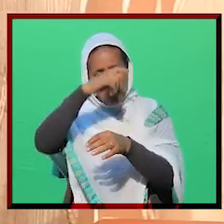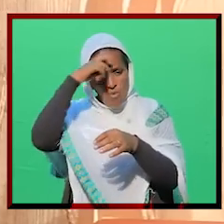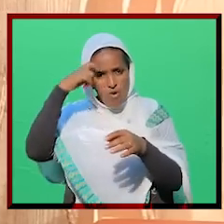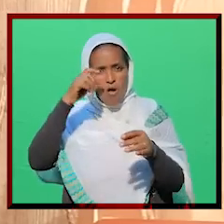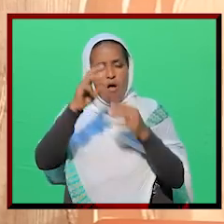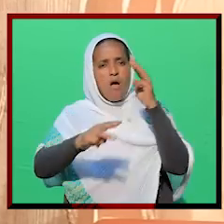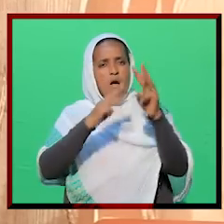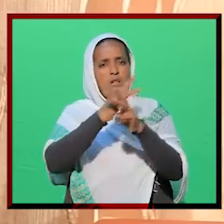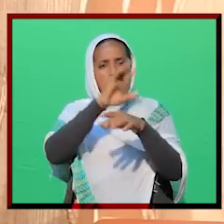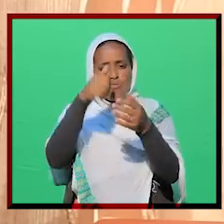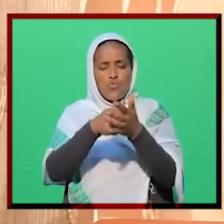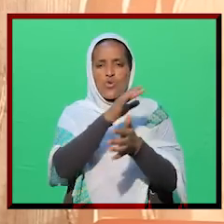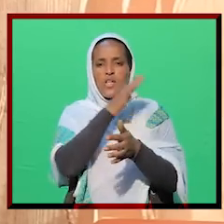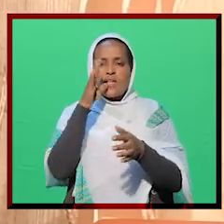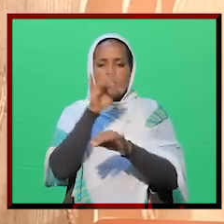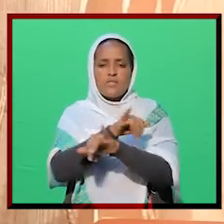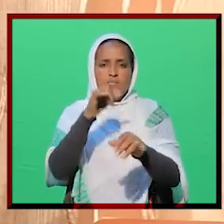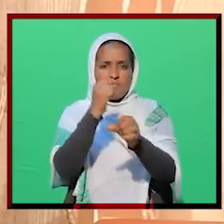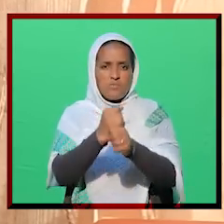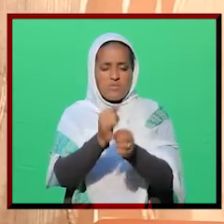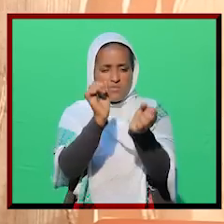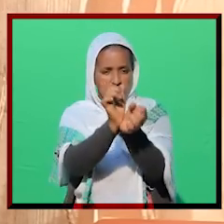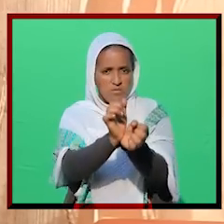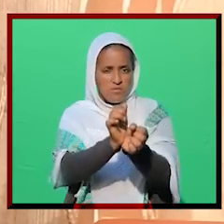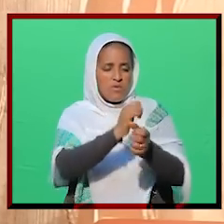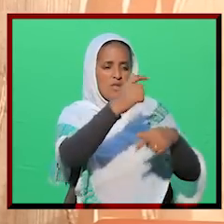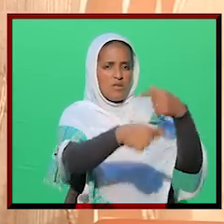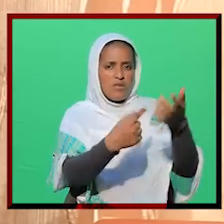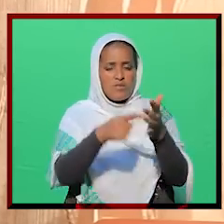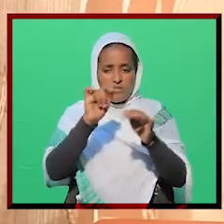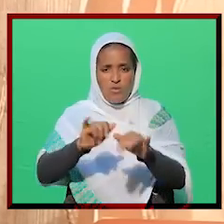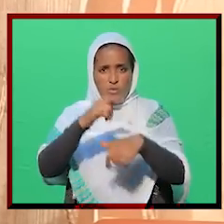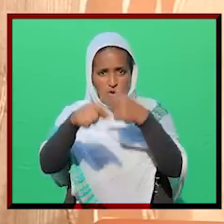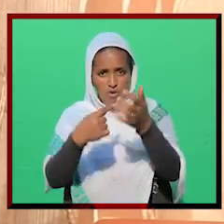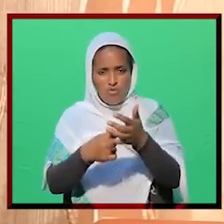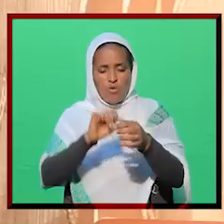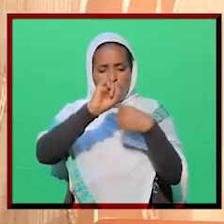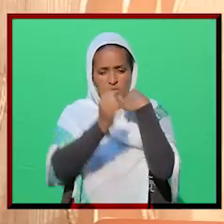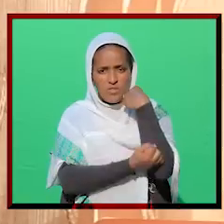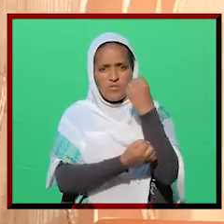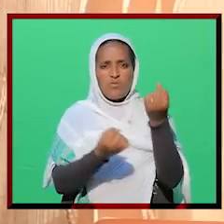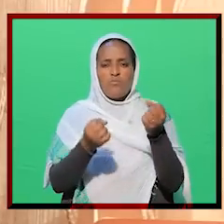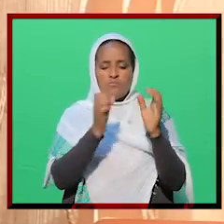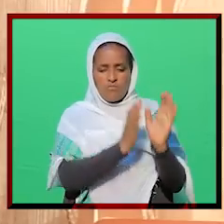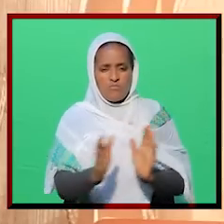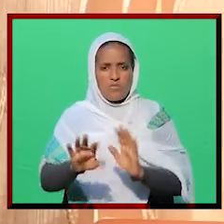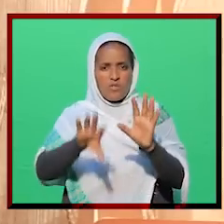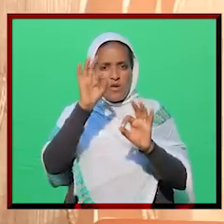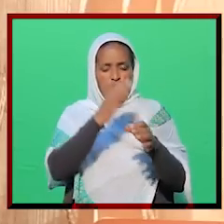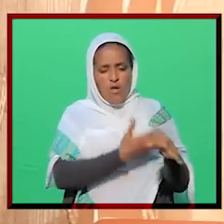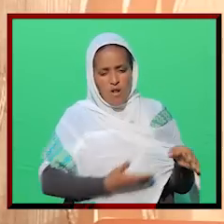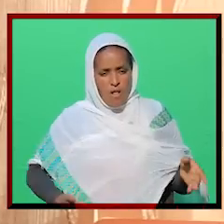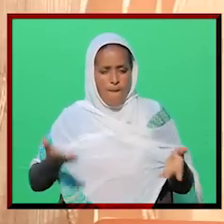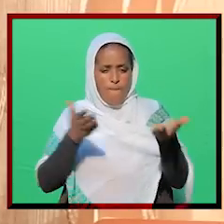ሄዱ፣ ታስረው ነው ሄዱት። እዛው ሄደው ግን ገዳም መስርተው አለምልመው ተገኙ። ራብ ይግደላቸው ሞተዋል በቃ በረሃብ ምክንያት ተብለው ሰራዊት